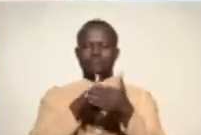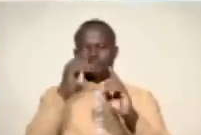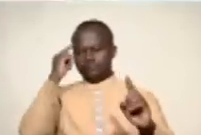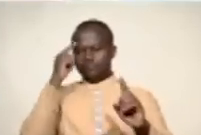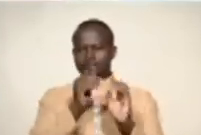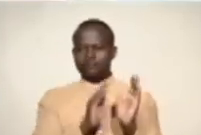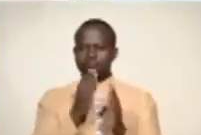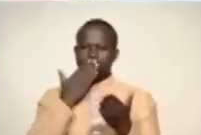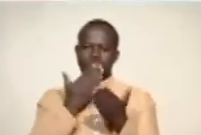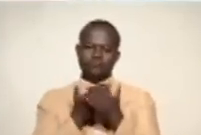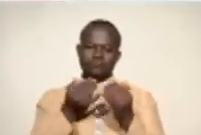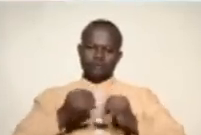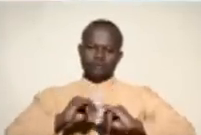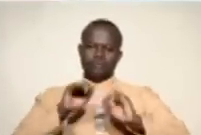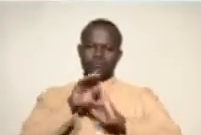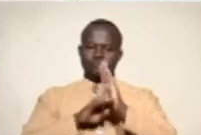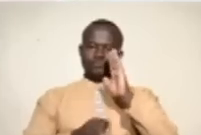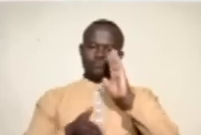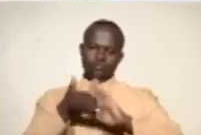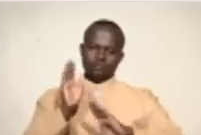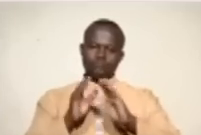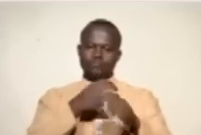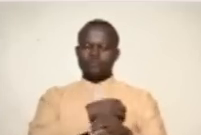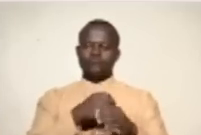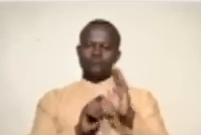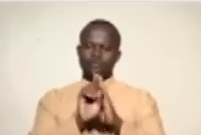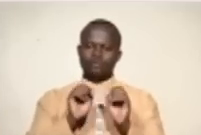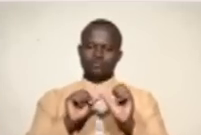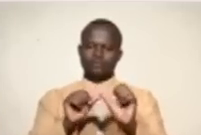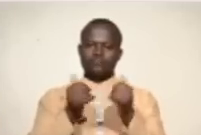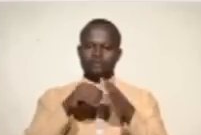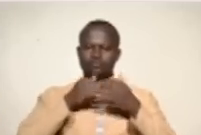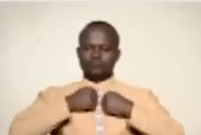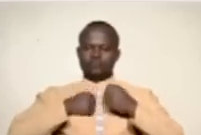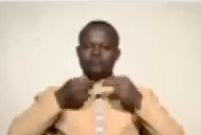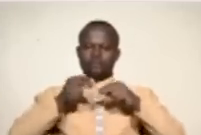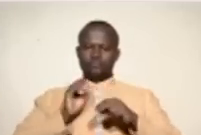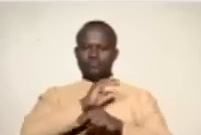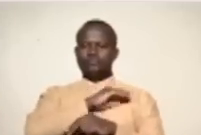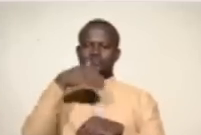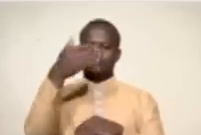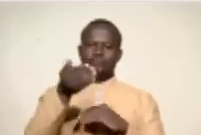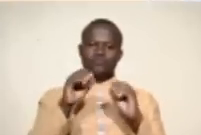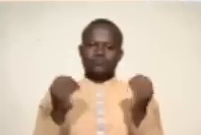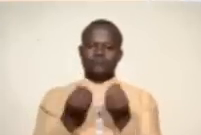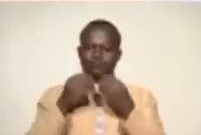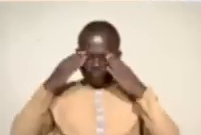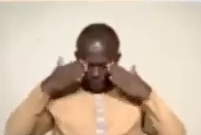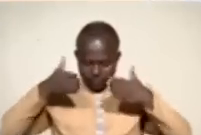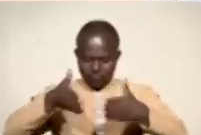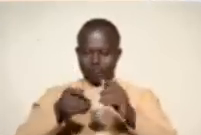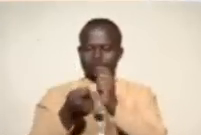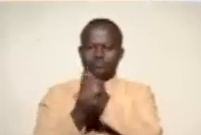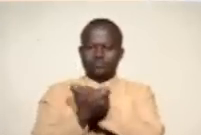kunoza imiyoborere no gushyira mu bikorwa gahunda zihutisha ubukungu n'iterambere rirambye ubu mu Rwanda harimo kubera umwiherero wa komite ihoraho y'uyu muryango hibandwa ku